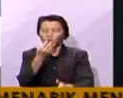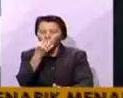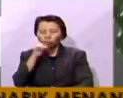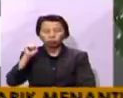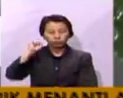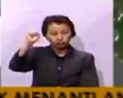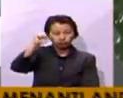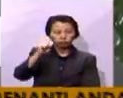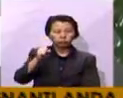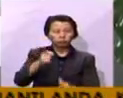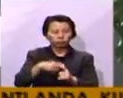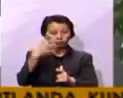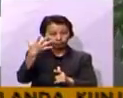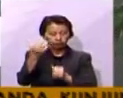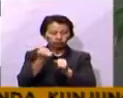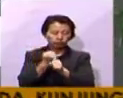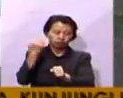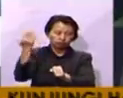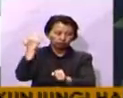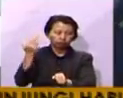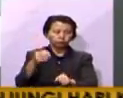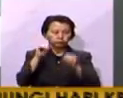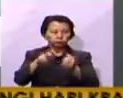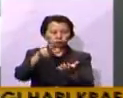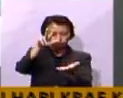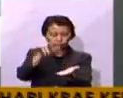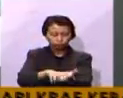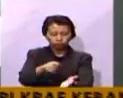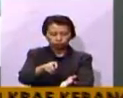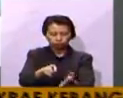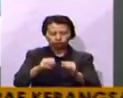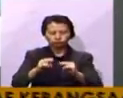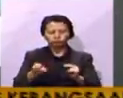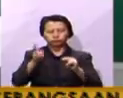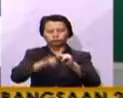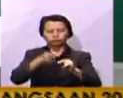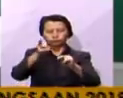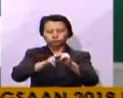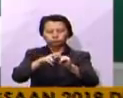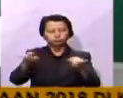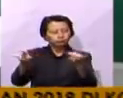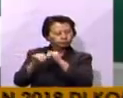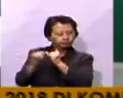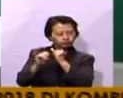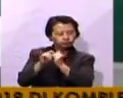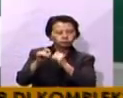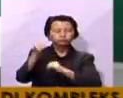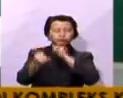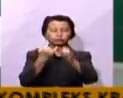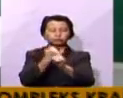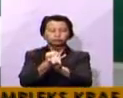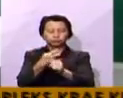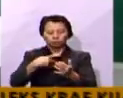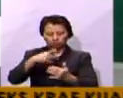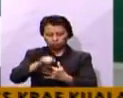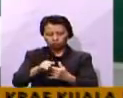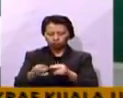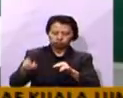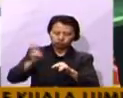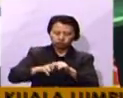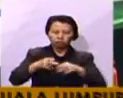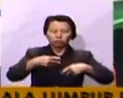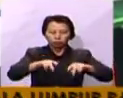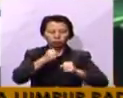Mei tahun lalu. Selain membolehkan status lapangan terbang dipertingkat kepada antarabangsa, projek tersebut mampu menambah